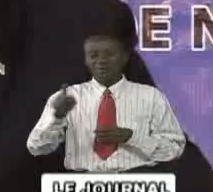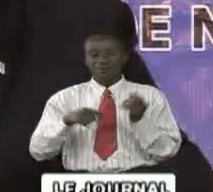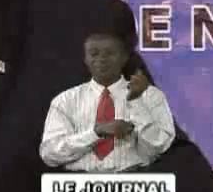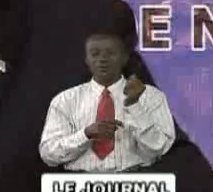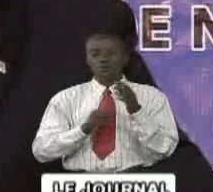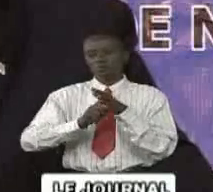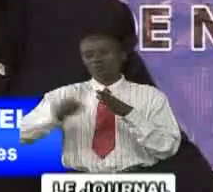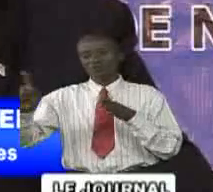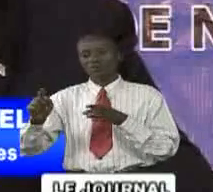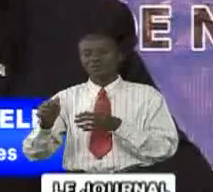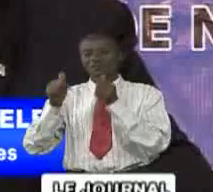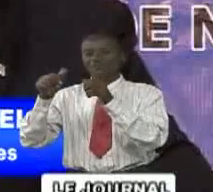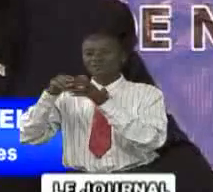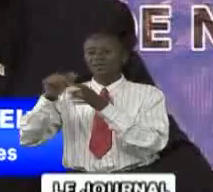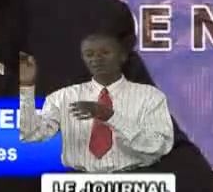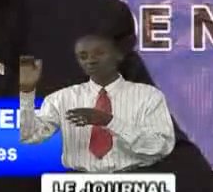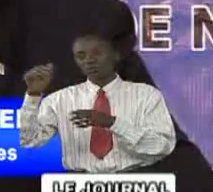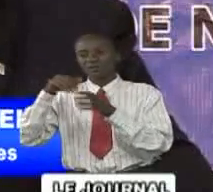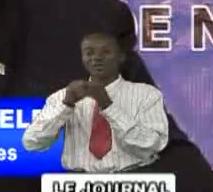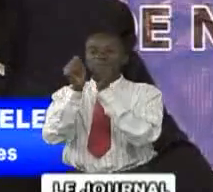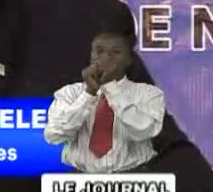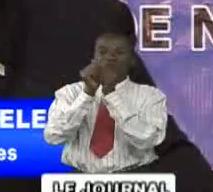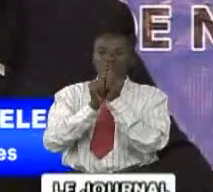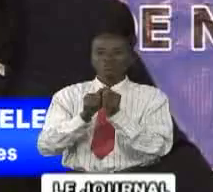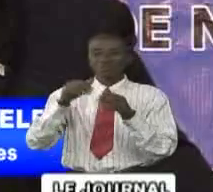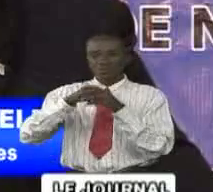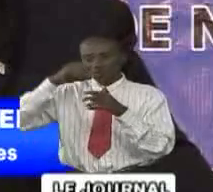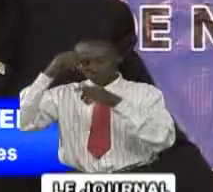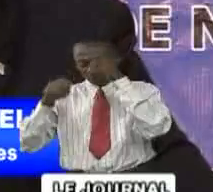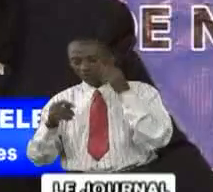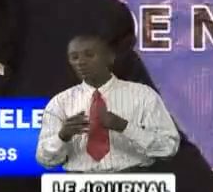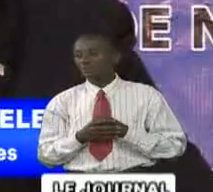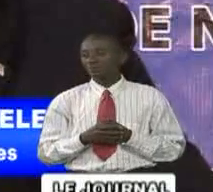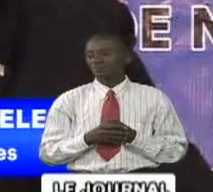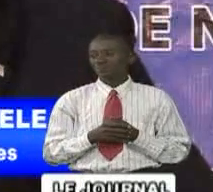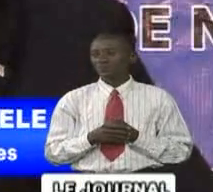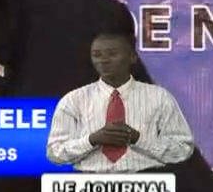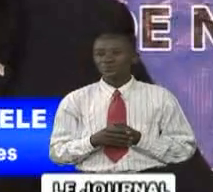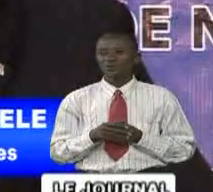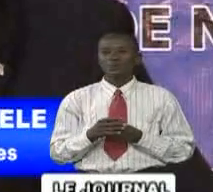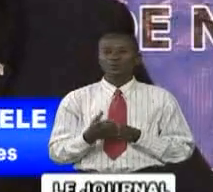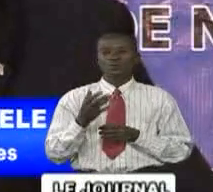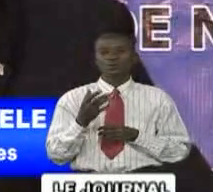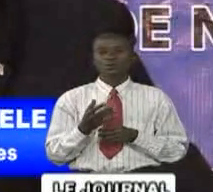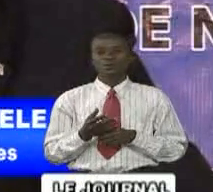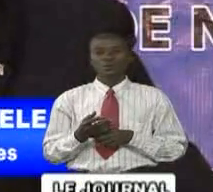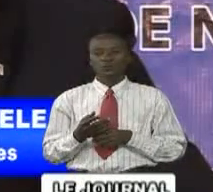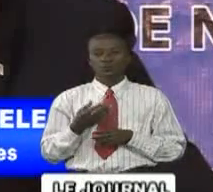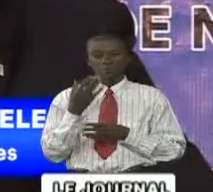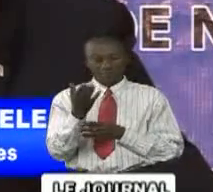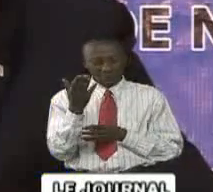République de susciter de nos compatriotes dans les chefs de Congolais un élan de